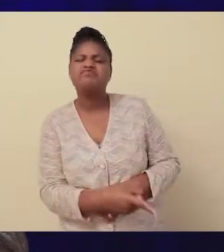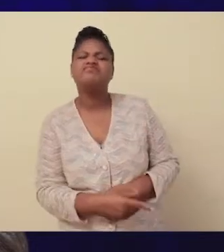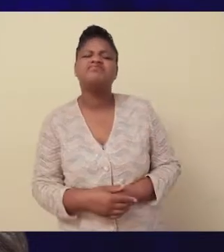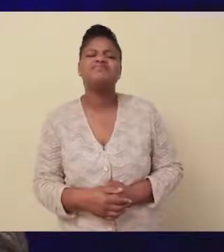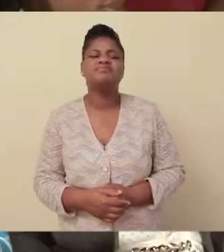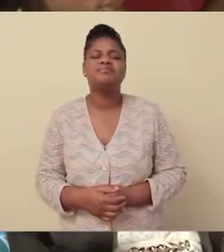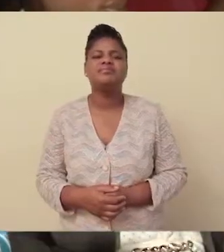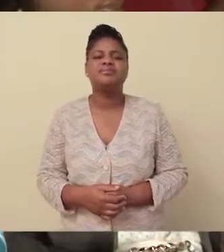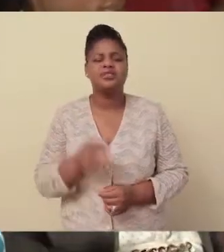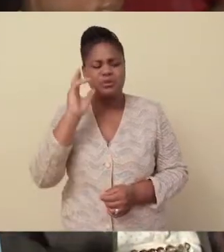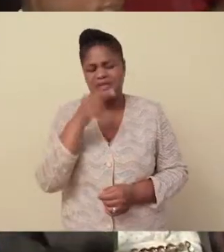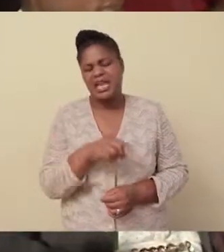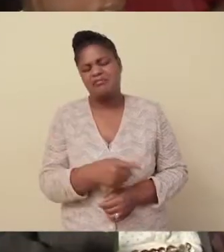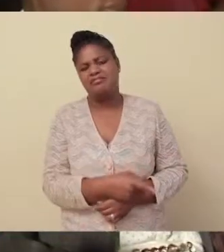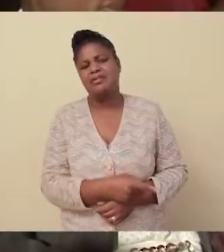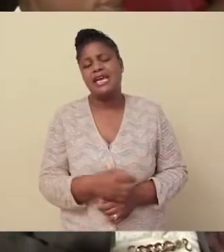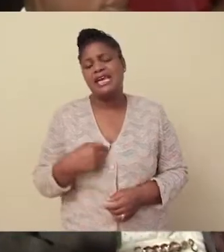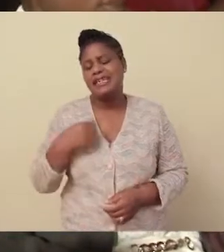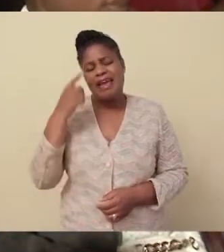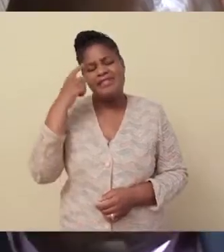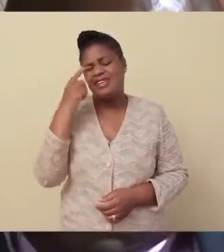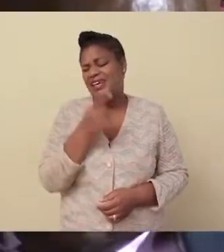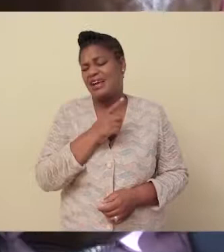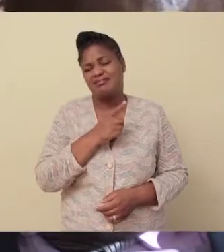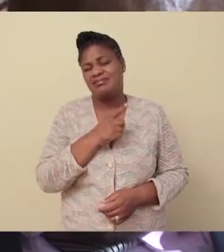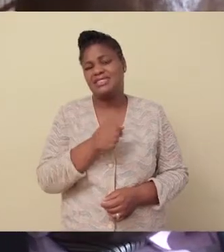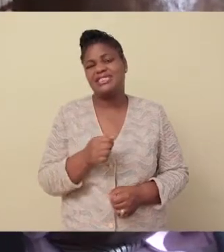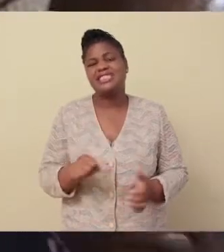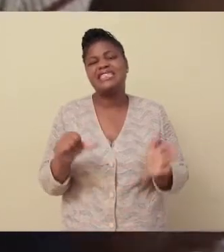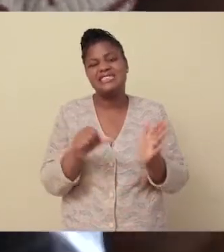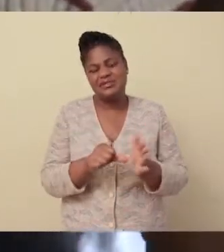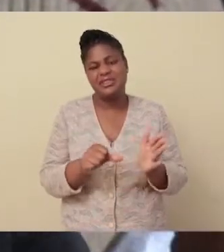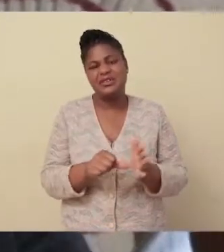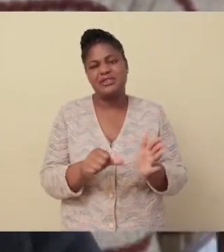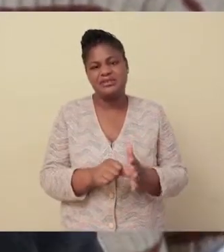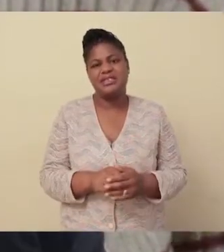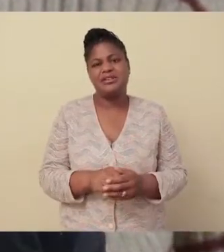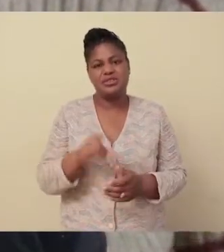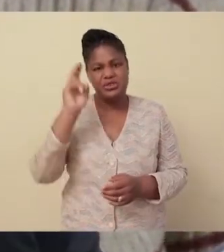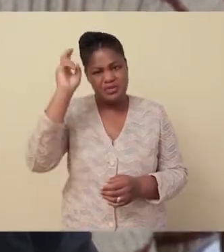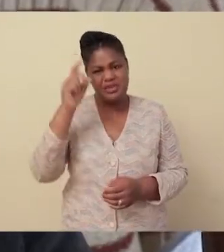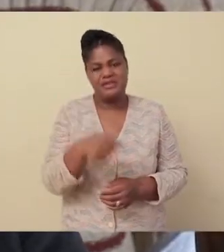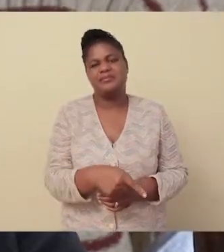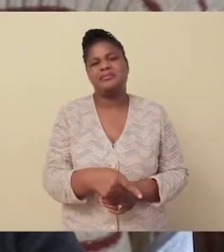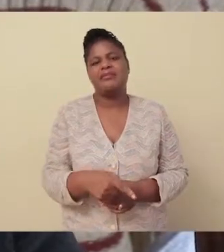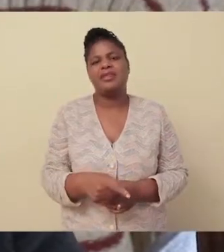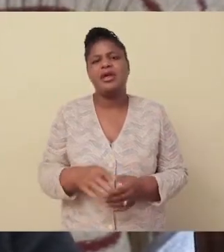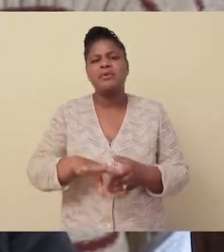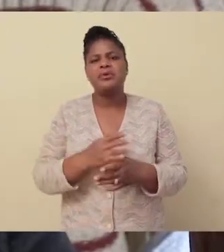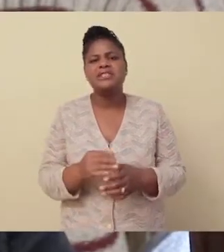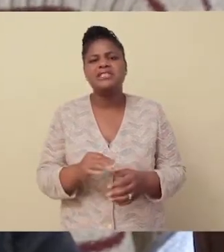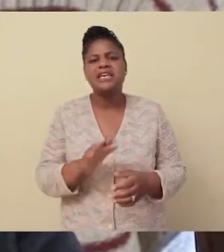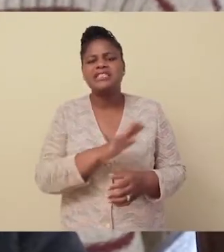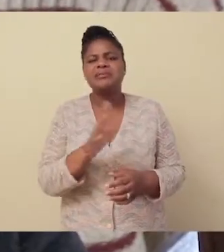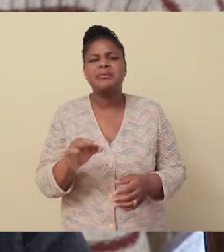iyi? Inini nyaya iyi ndiri kuiona yakaoma. Nokuti zvinoitika mushamwari zvakawanda. Ndinoguma ndaa